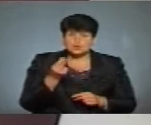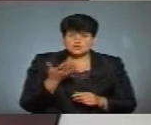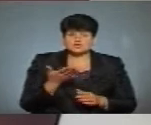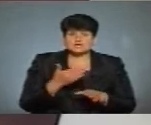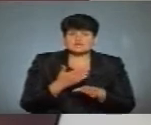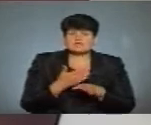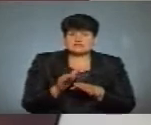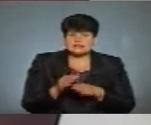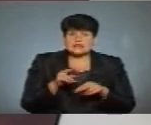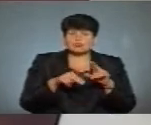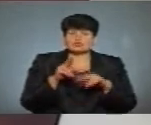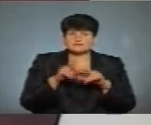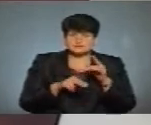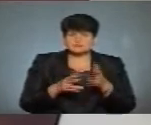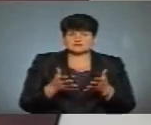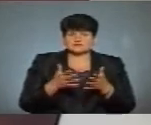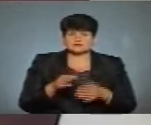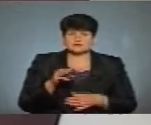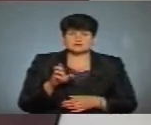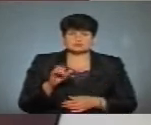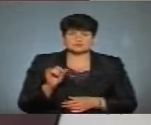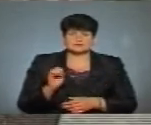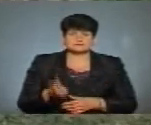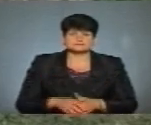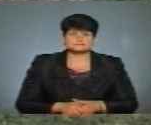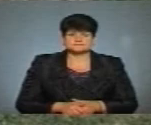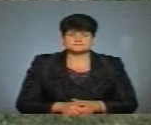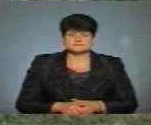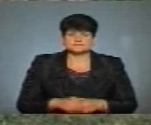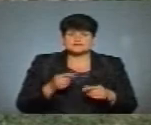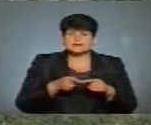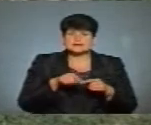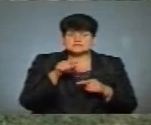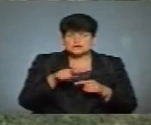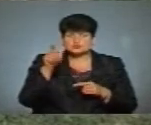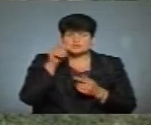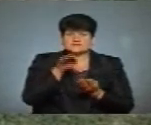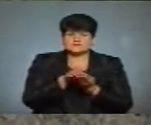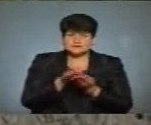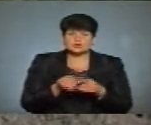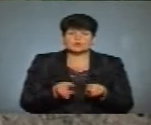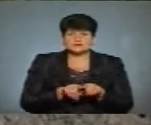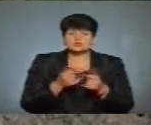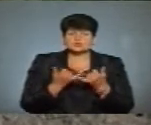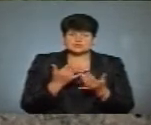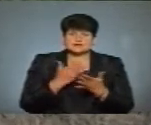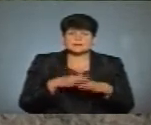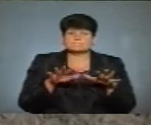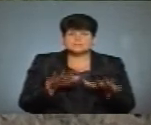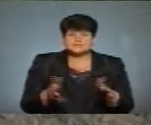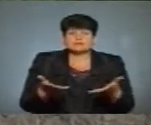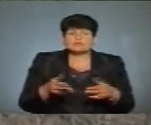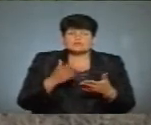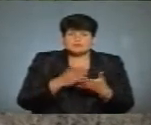виділили на будівництво, з'ясовував Тарас Бурак. Це Чортківський цвинтар. Ось так сьогодні виглядає місце, на якому мали